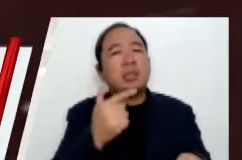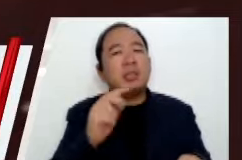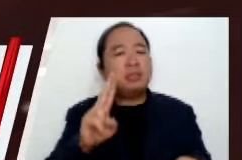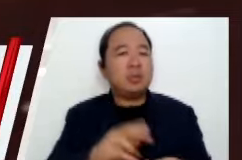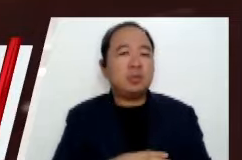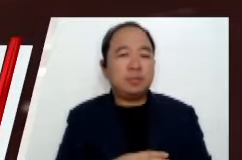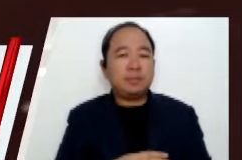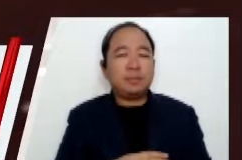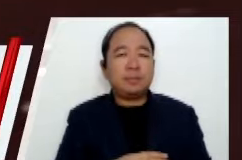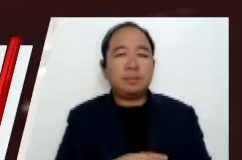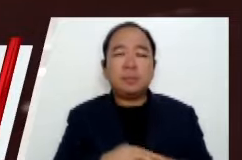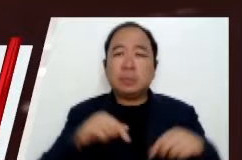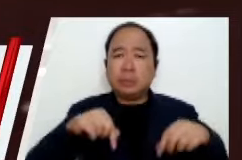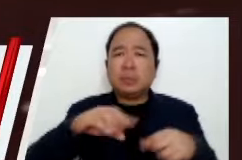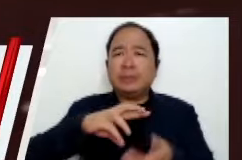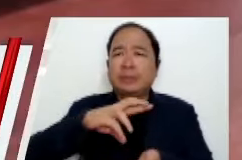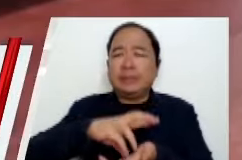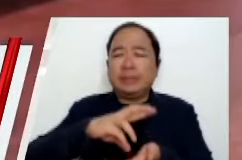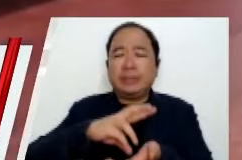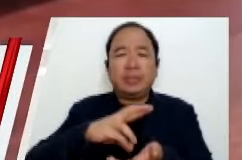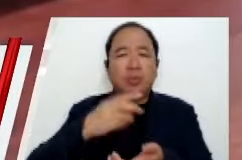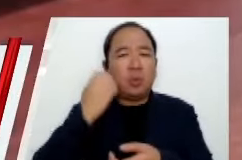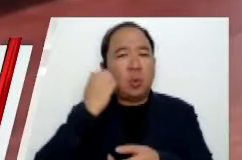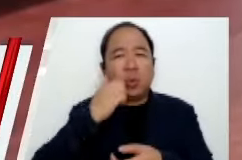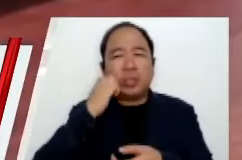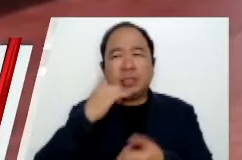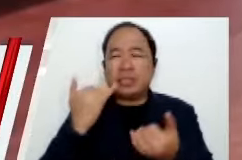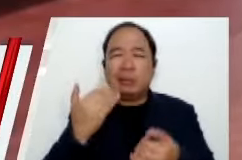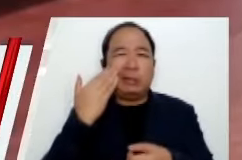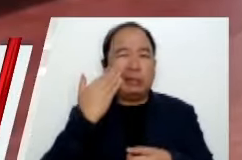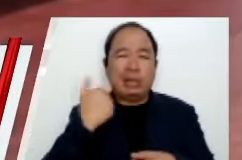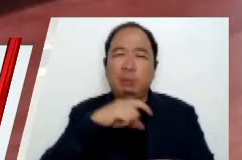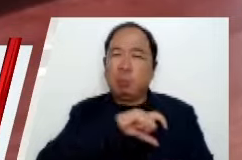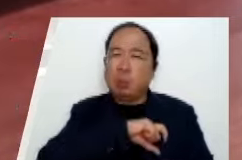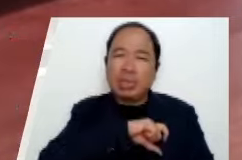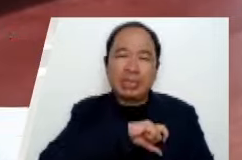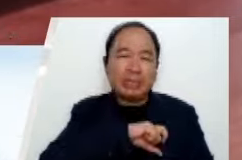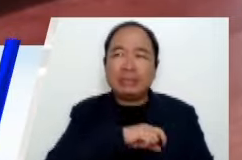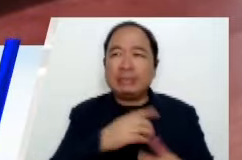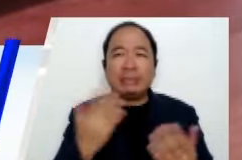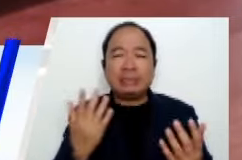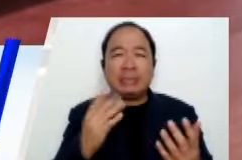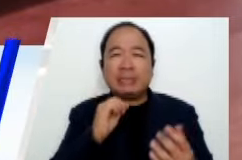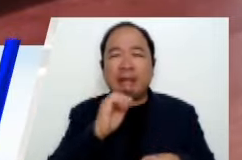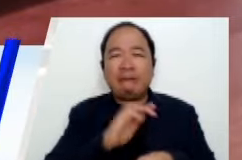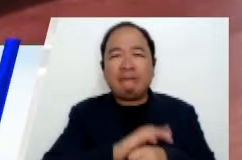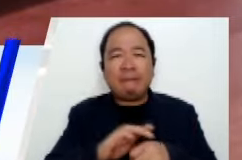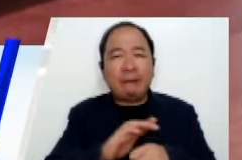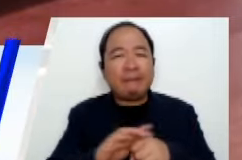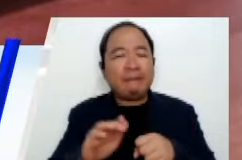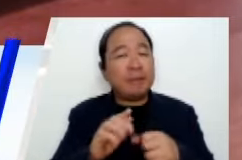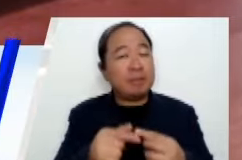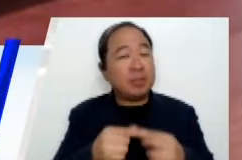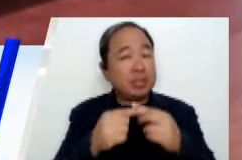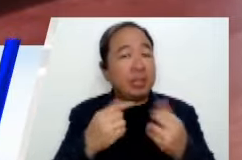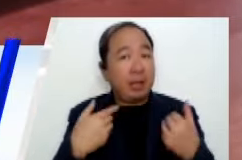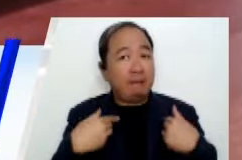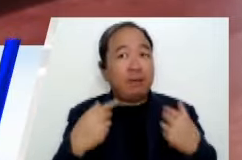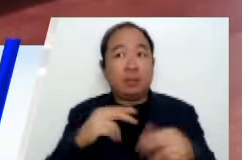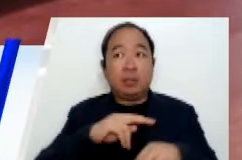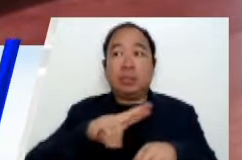lang, short man na tayo. Especially pag may kuan, merong mga national